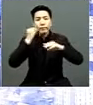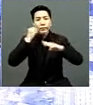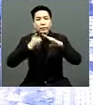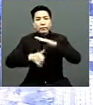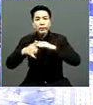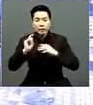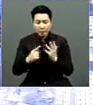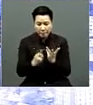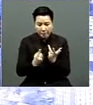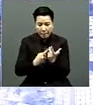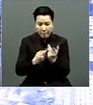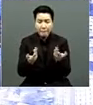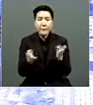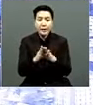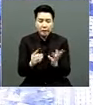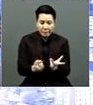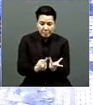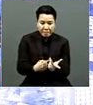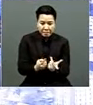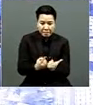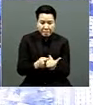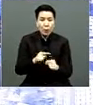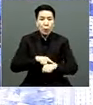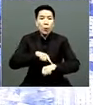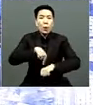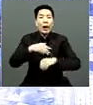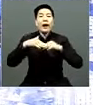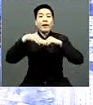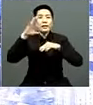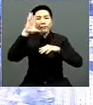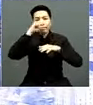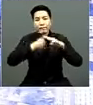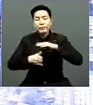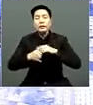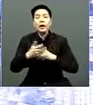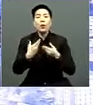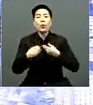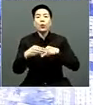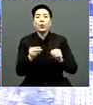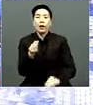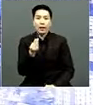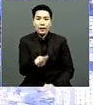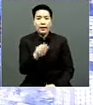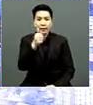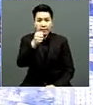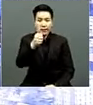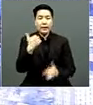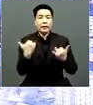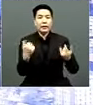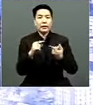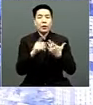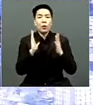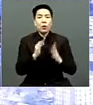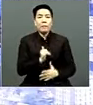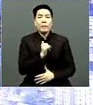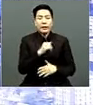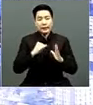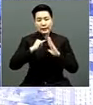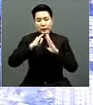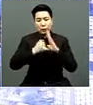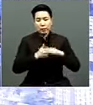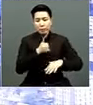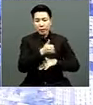ช่วงของการปิดหีบนับคะแนนซึ่งอันนี้ก็จะต้องขอผ่อนผันกันไปนะครับขณะเดียวกันเรื่องของการเดินทางข้ามจังหวั